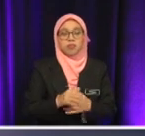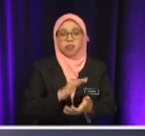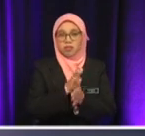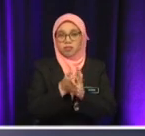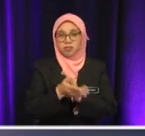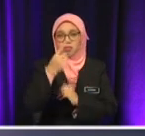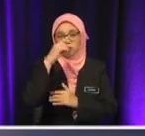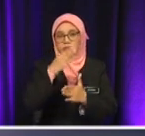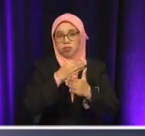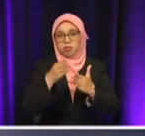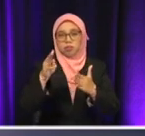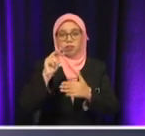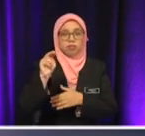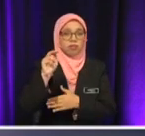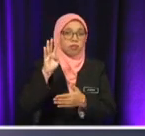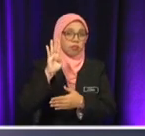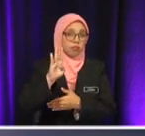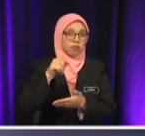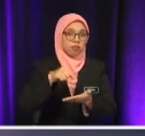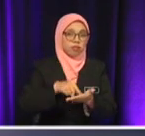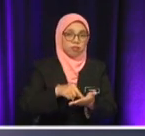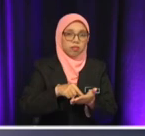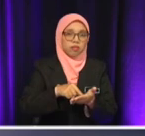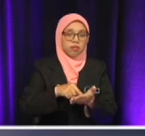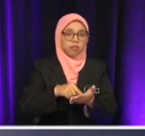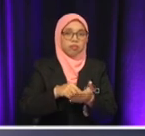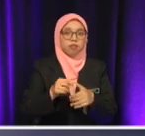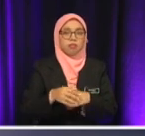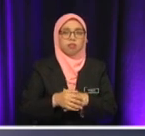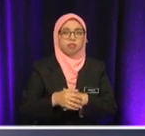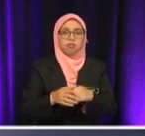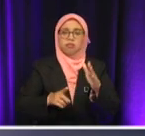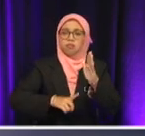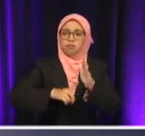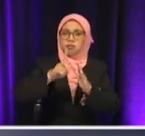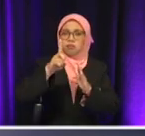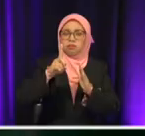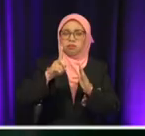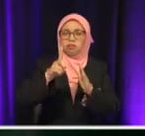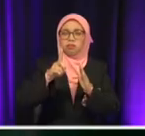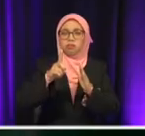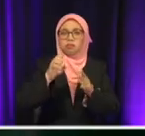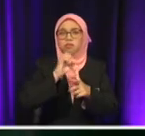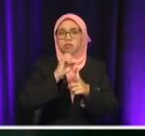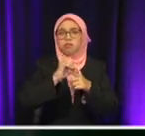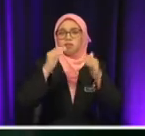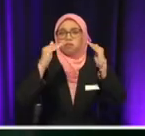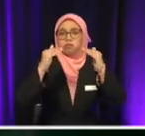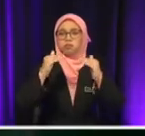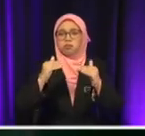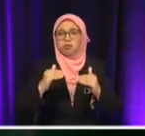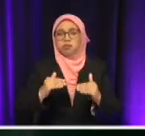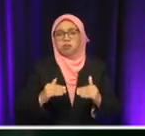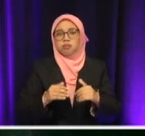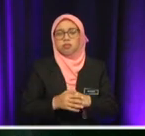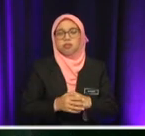untuk bahagian B ini cikgu, melibatkan aras tinggi sepenuhnya ke ada berperingkat cikgu? Dia kalau soalan yang